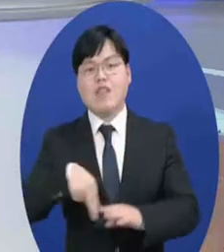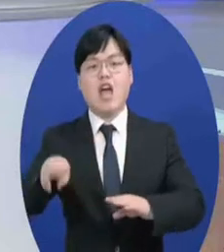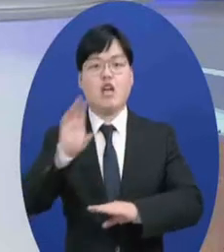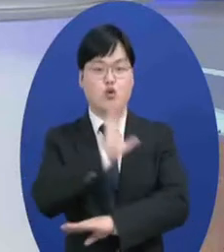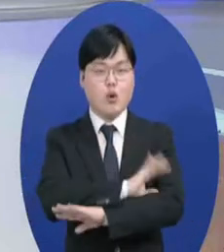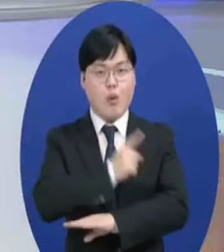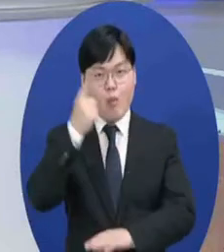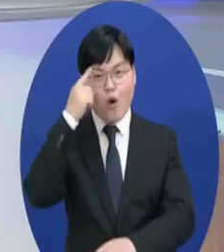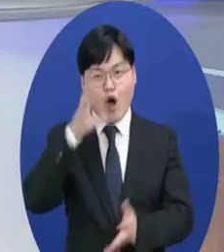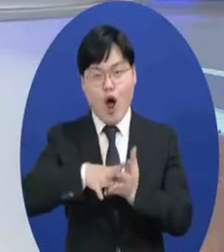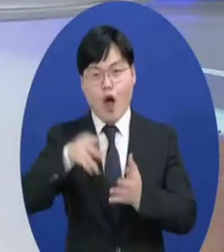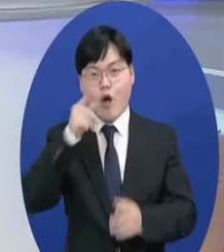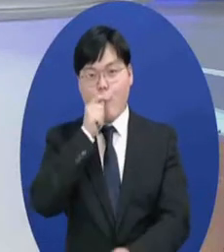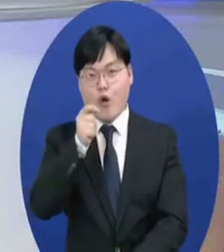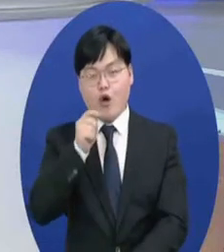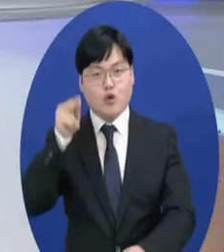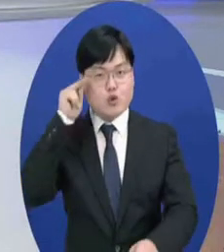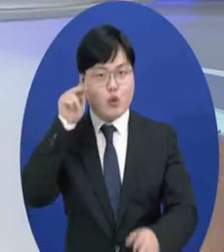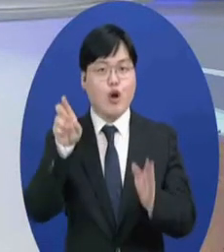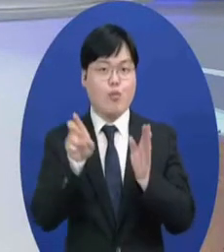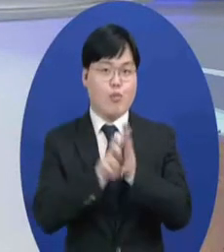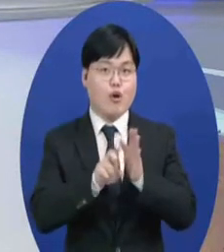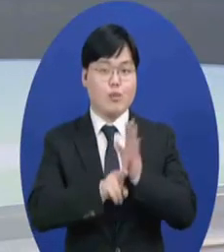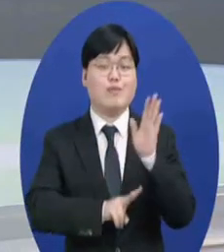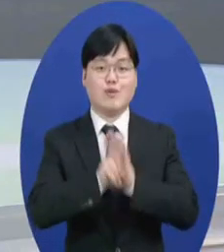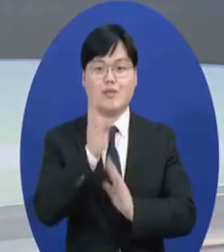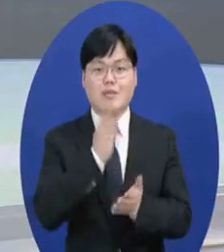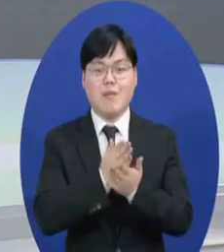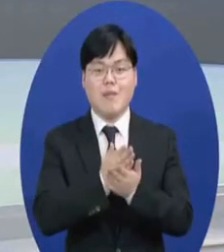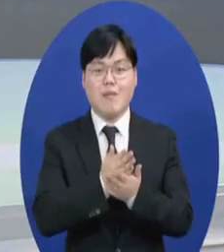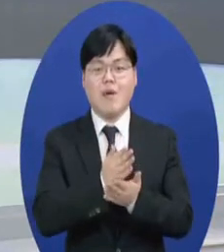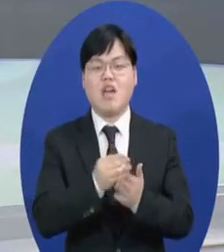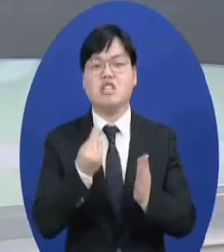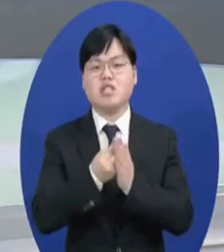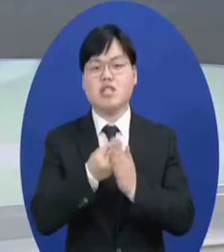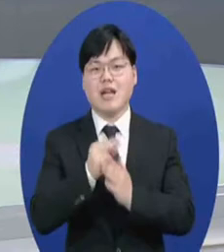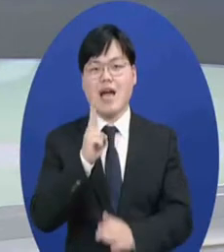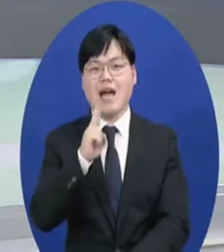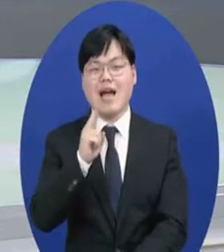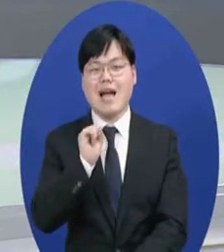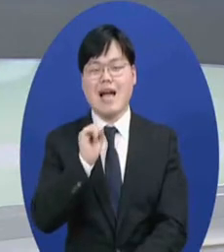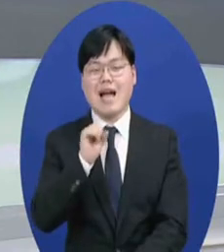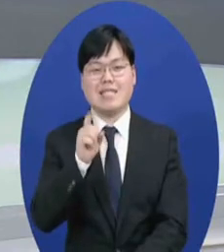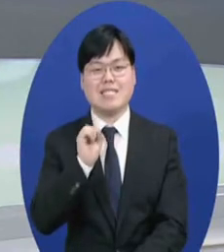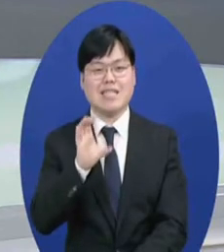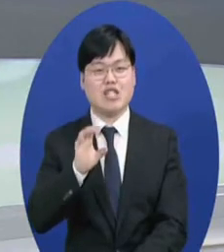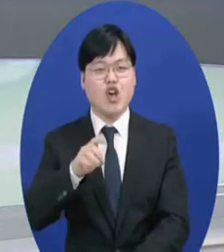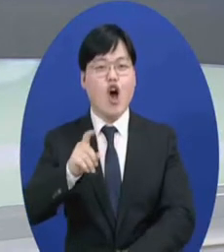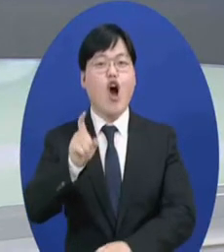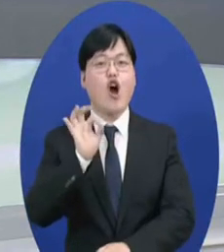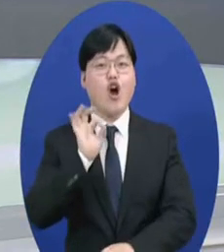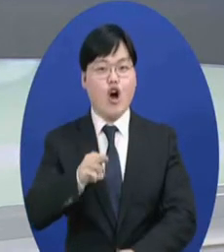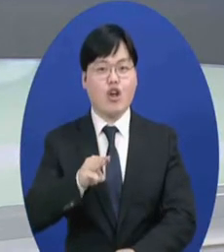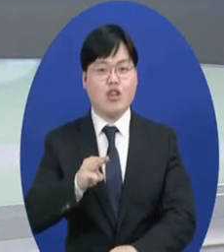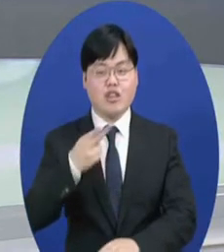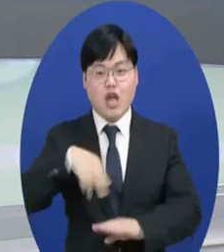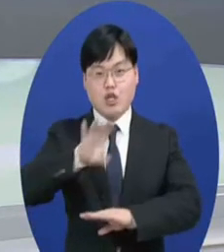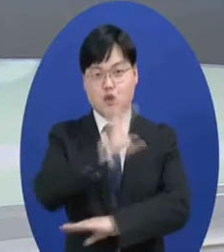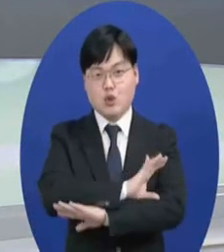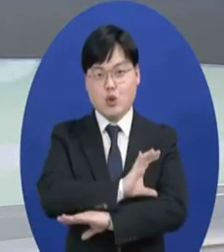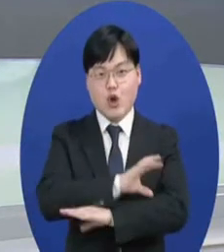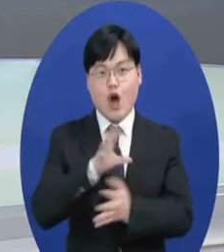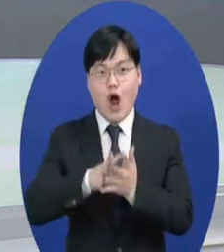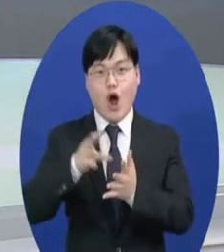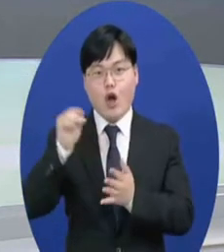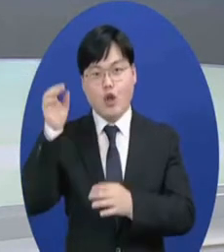Сургуульд Монгол оюутнууд хөнгөлөлттэй үнээр суралцах боломжтой боллоо. Тухайлбал Канзас хотын Миссуригийн их сургуульд оюутнуудаа сургахаар боловсрал шинжлэх